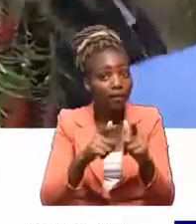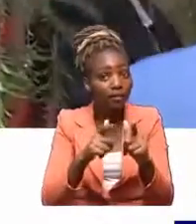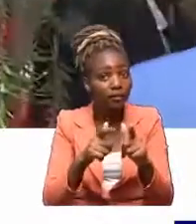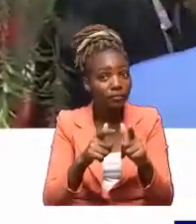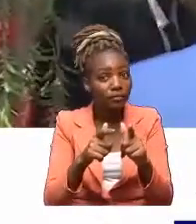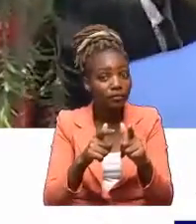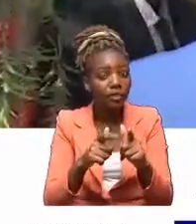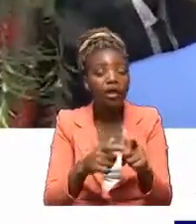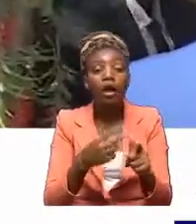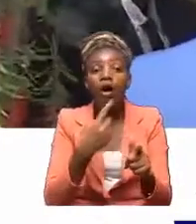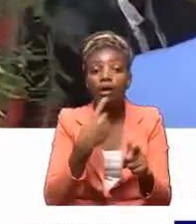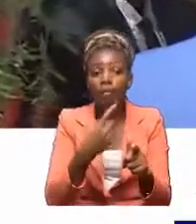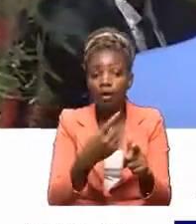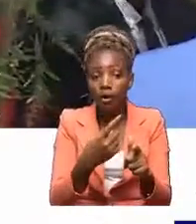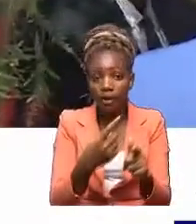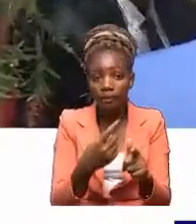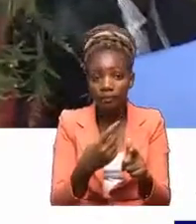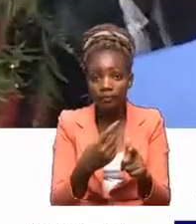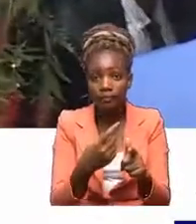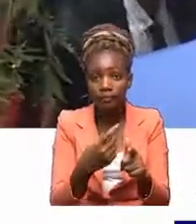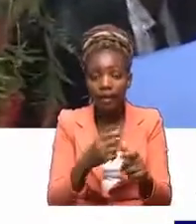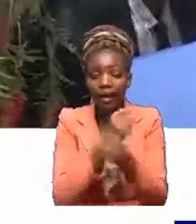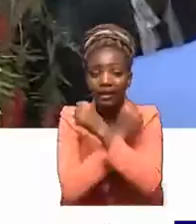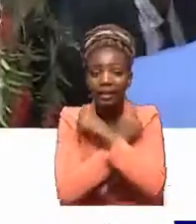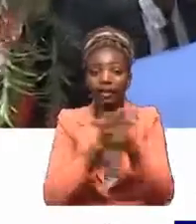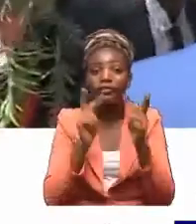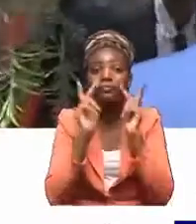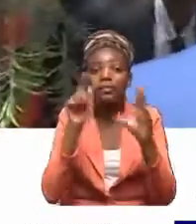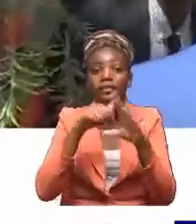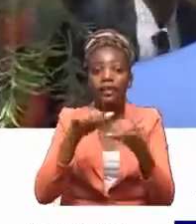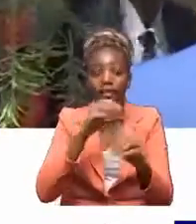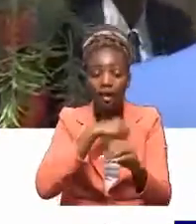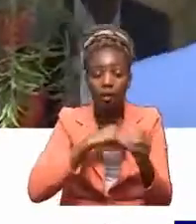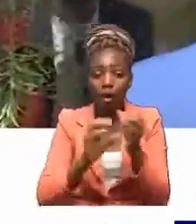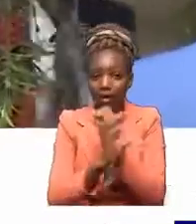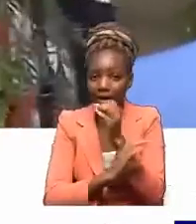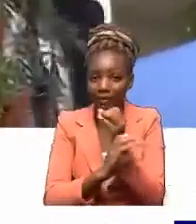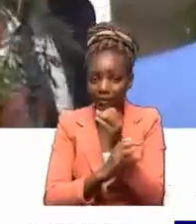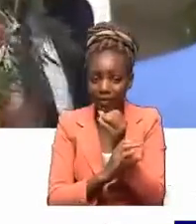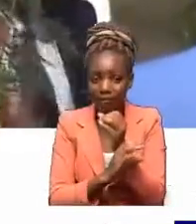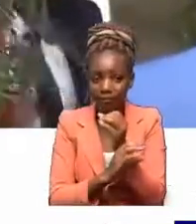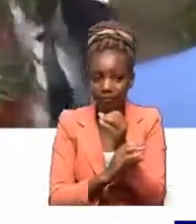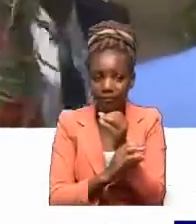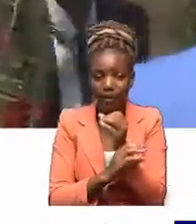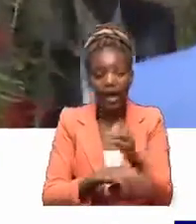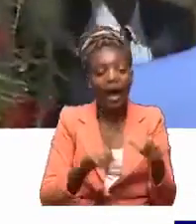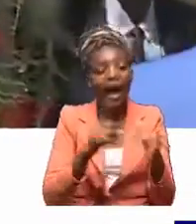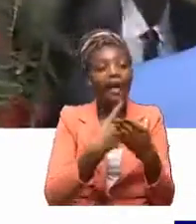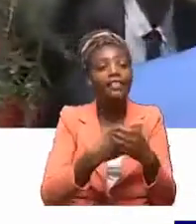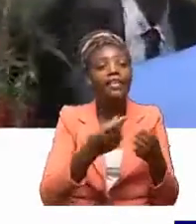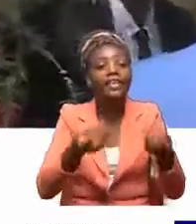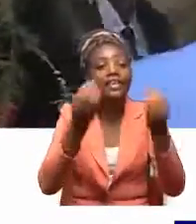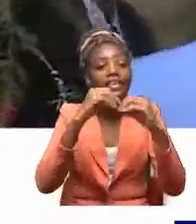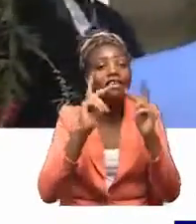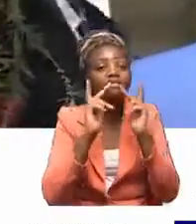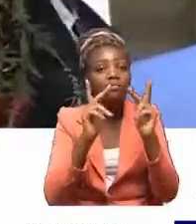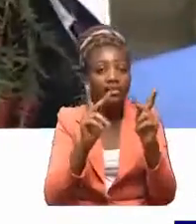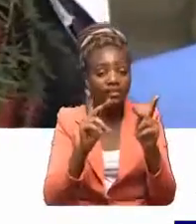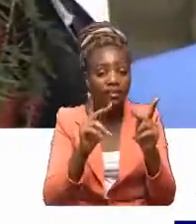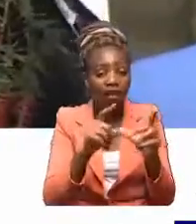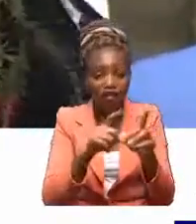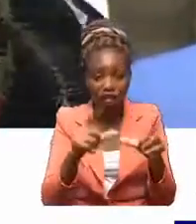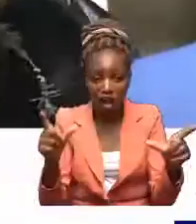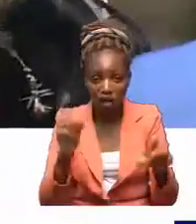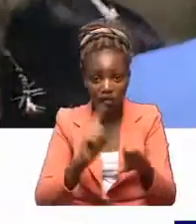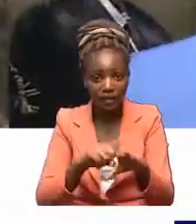yeye aliweza ku maintain amani kwa nchi yetu kwa kuweka a strong presidency na kuweka amani kwa nchi for the time ambayo